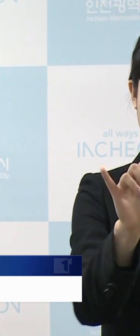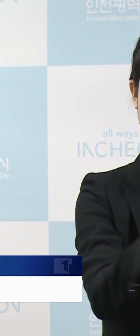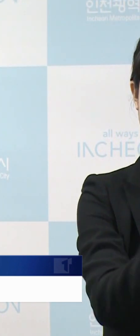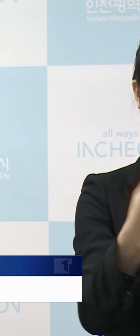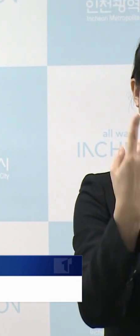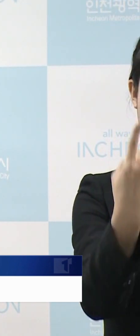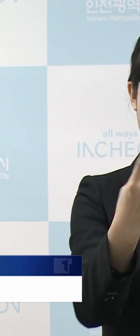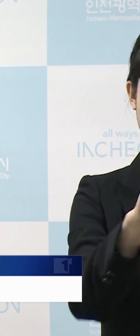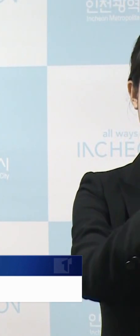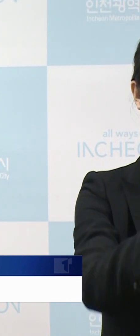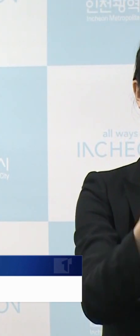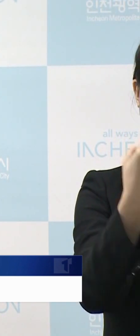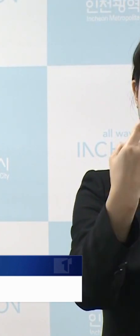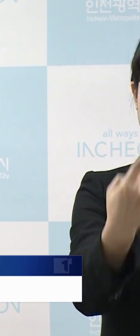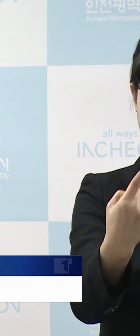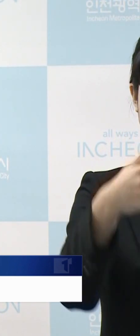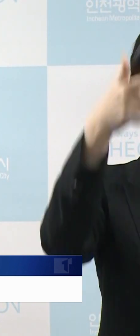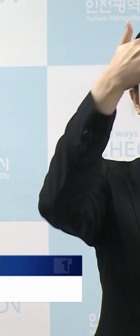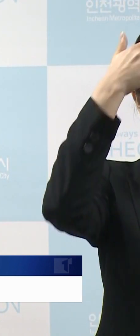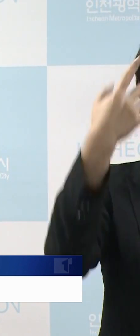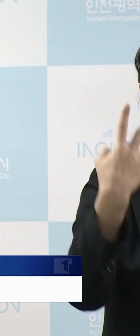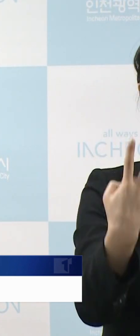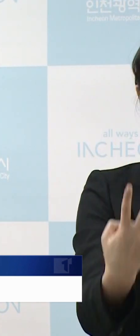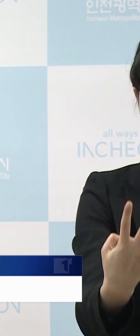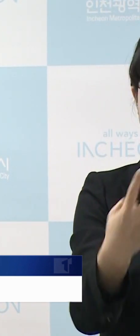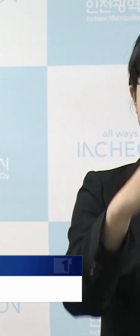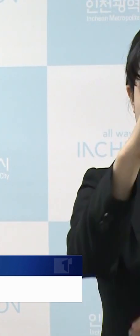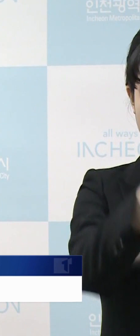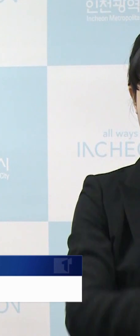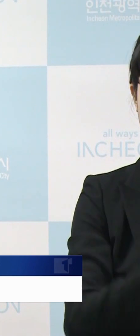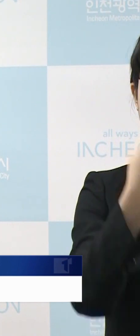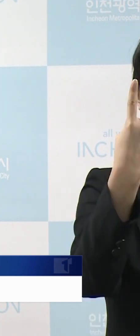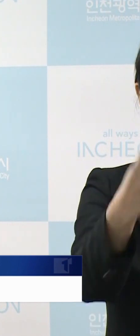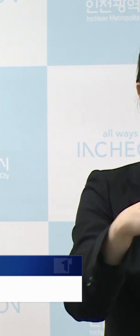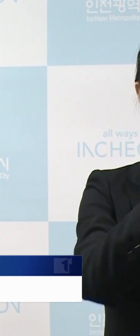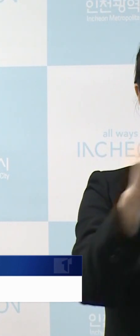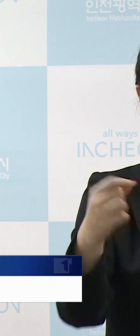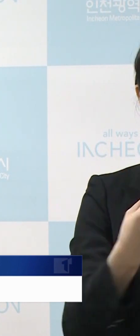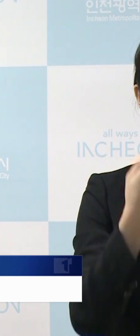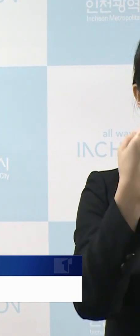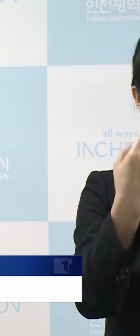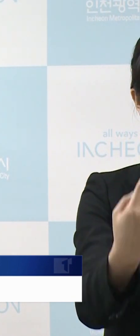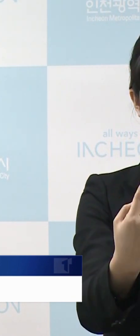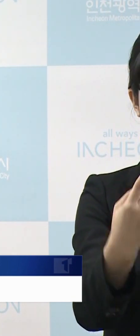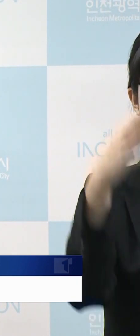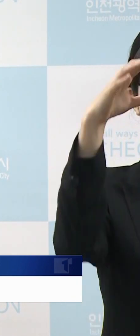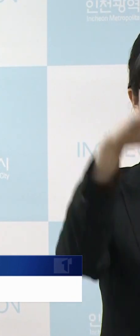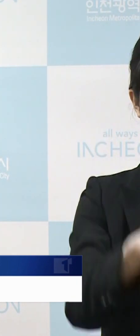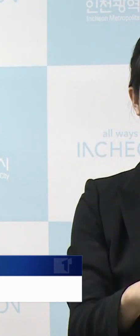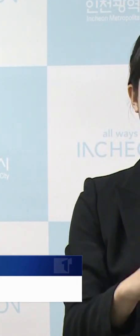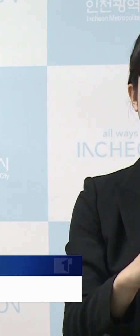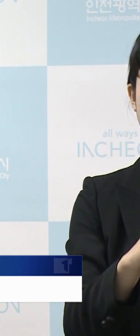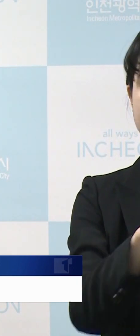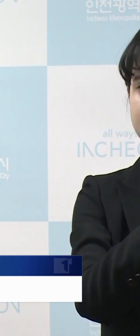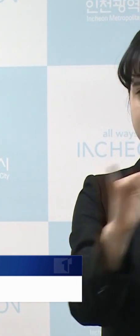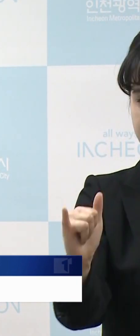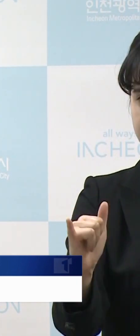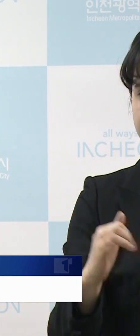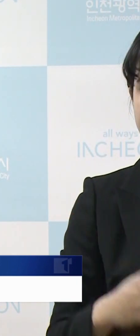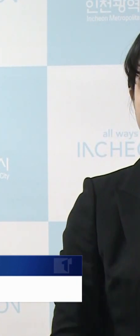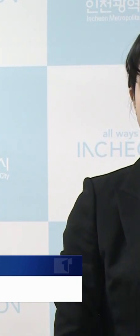1명, 남동구 1명, 부평구 4명, 서구 2명, 계양구 1명입니다.